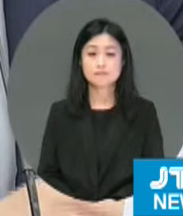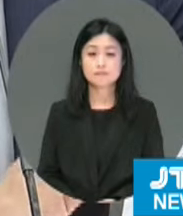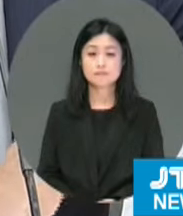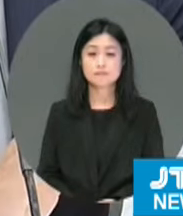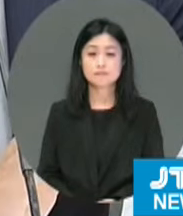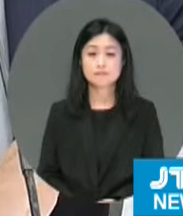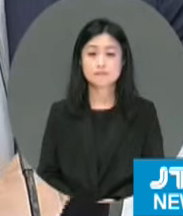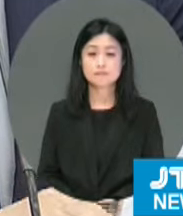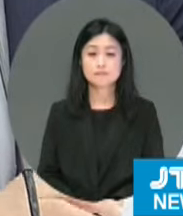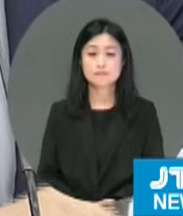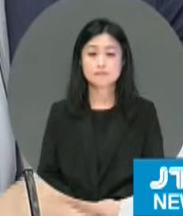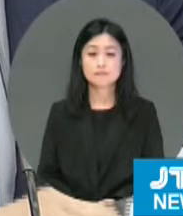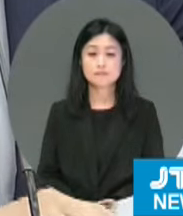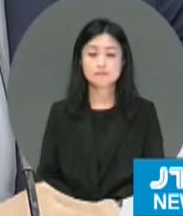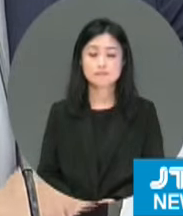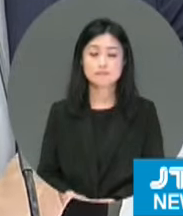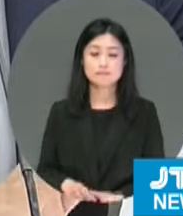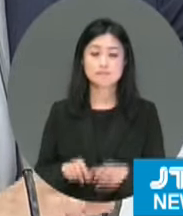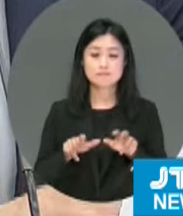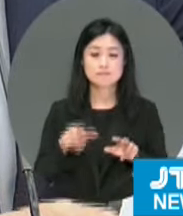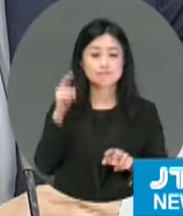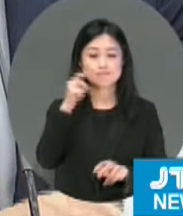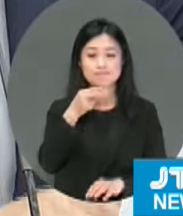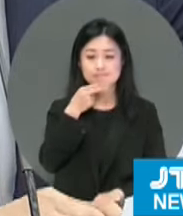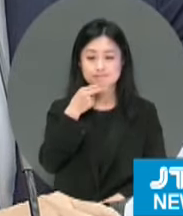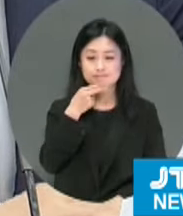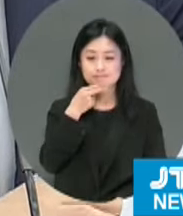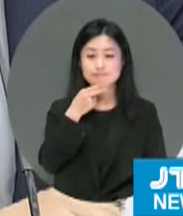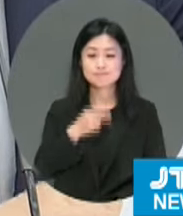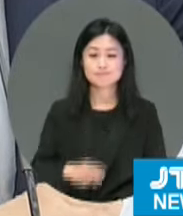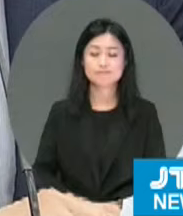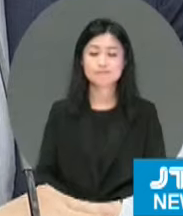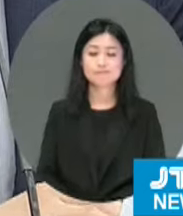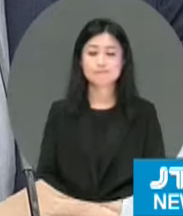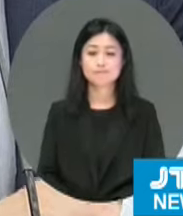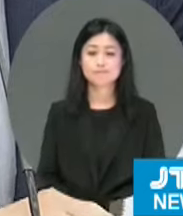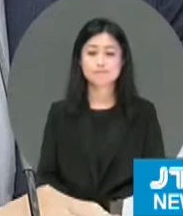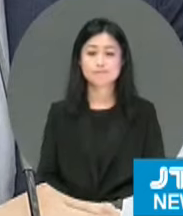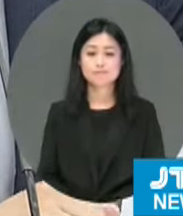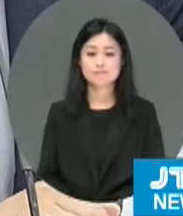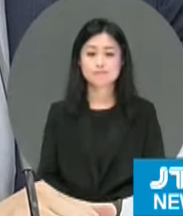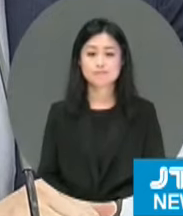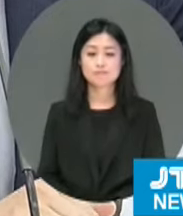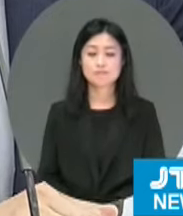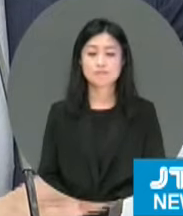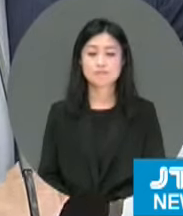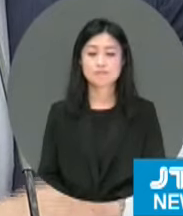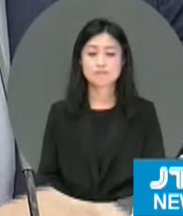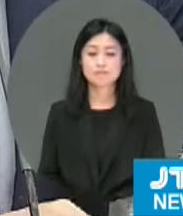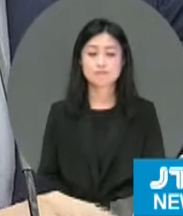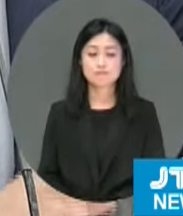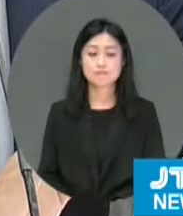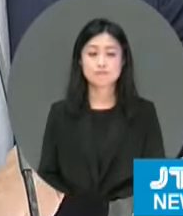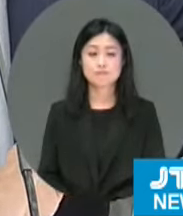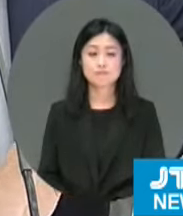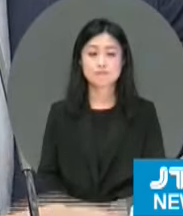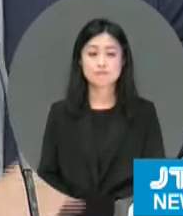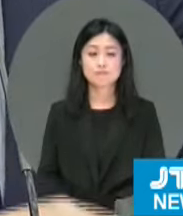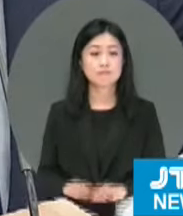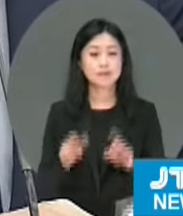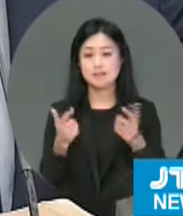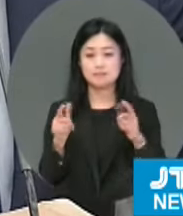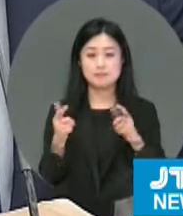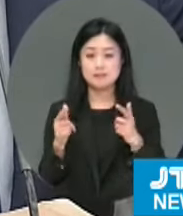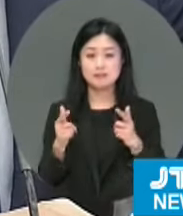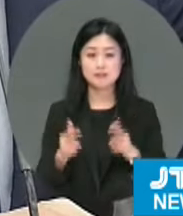자체를 지금 없애려고 하는 의도에서 개정안을 제출했다고 봐요. 아니요, 그런 부분은 아닙니다.